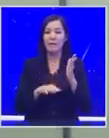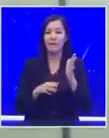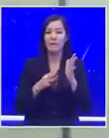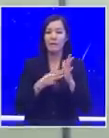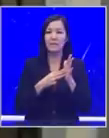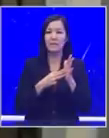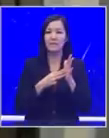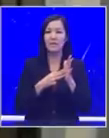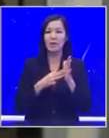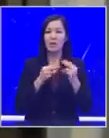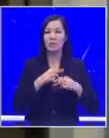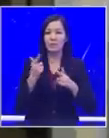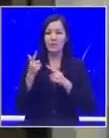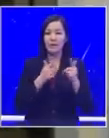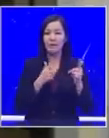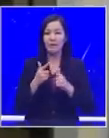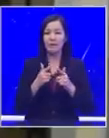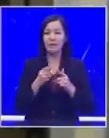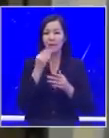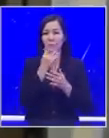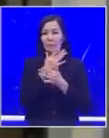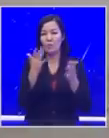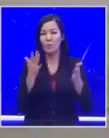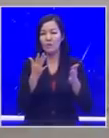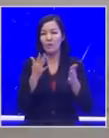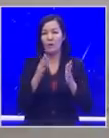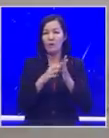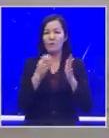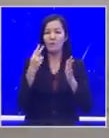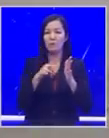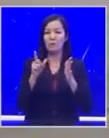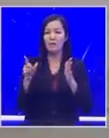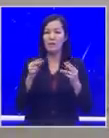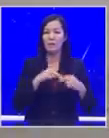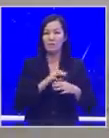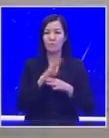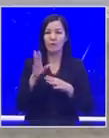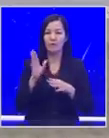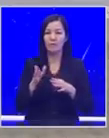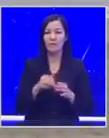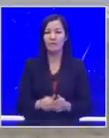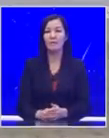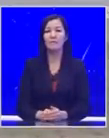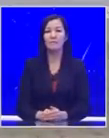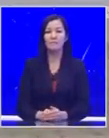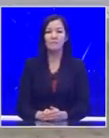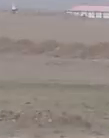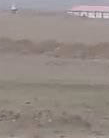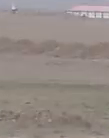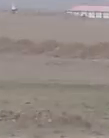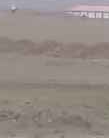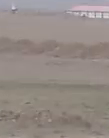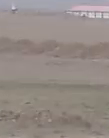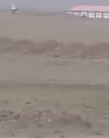сай. Қолданысқа өтсе, өнімдері өз алдына 920 адам жұмыспен қамтылмақ. Медет Жұмабай, Ғабит Қабдырахман,